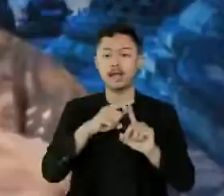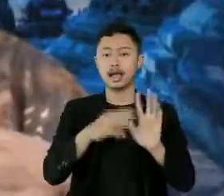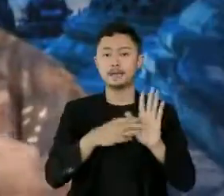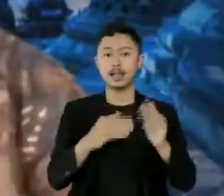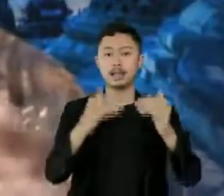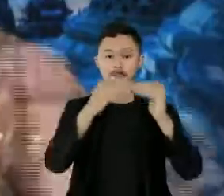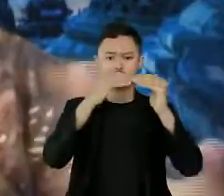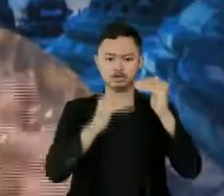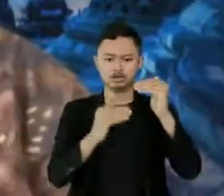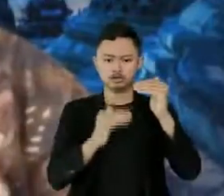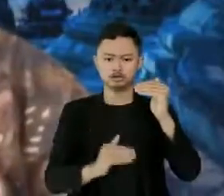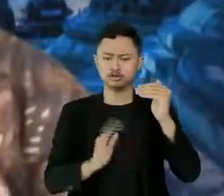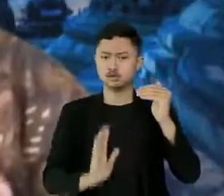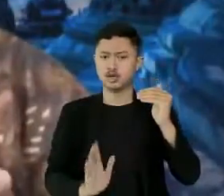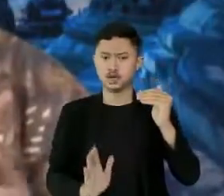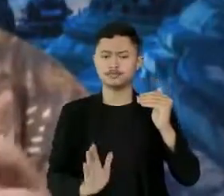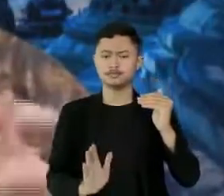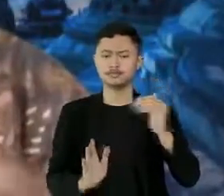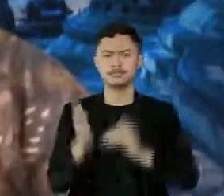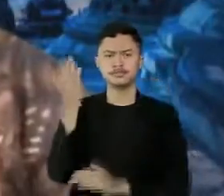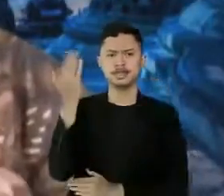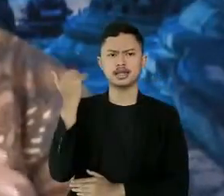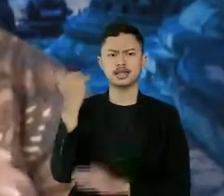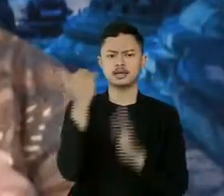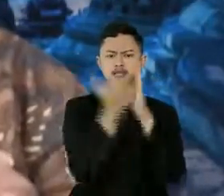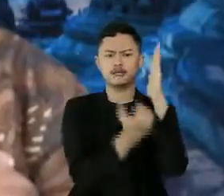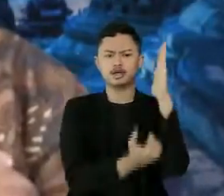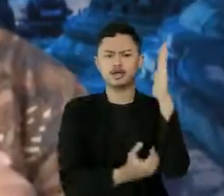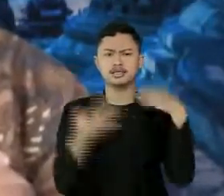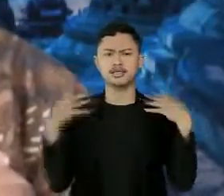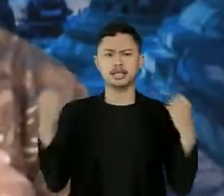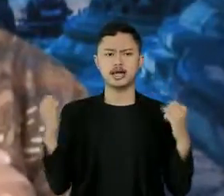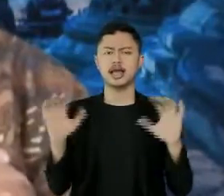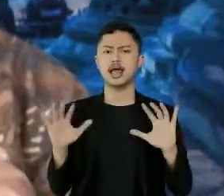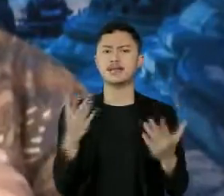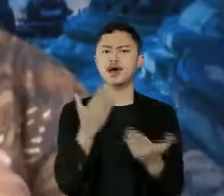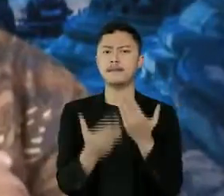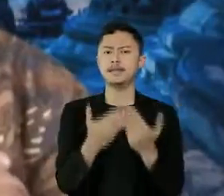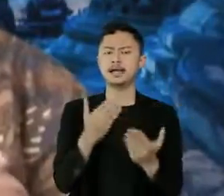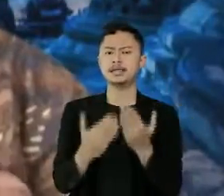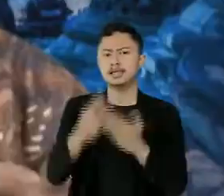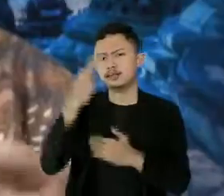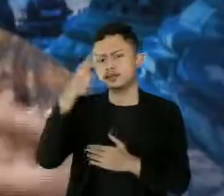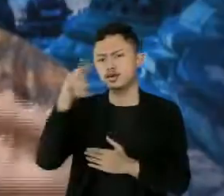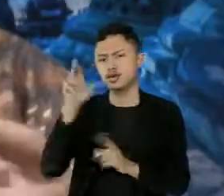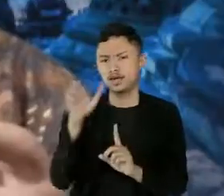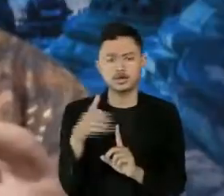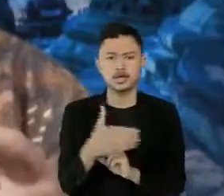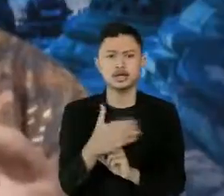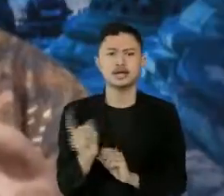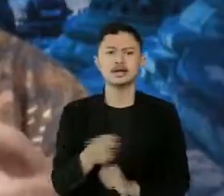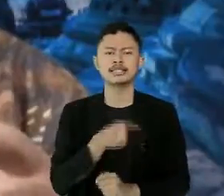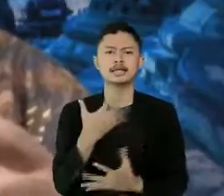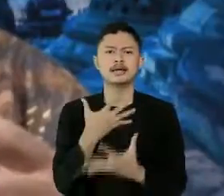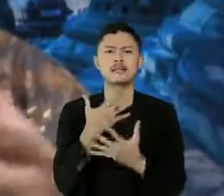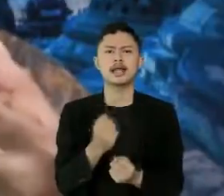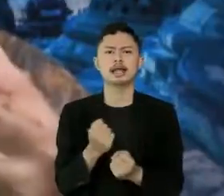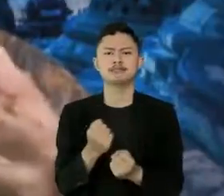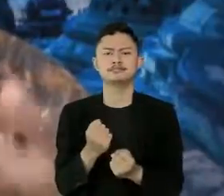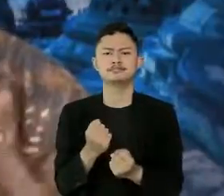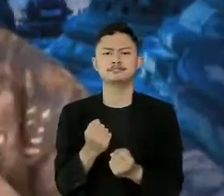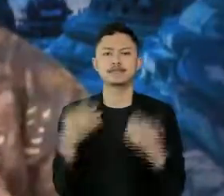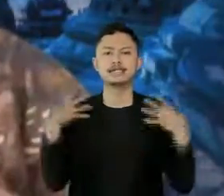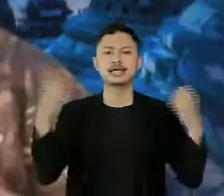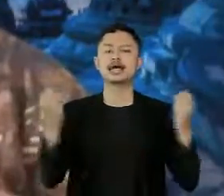kita melakukan tadi ya, apa prokes dan juga aplikasi untuk peduli lindunginya. Nah, ini kita harapkan ini akan cepat